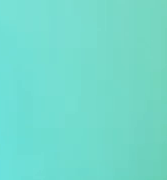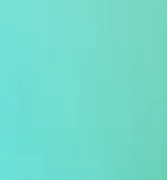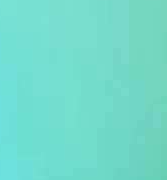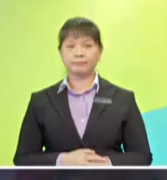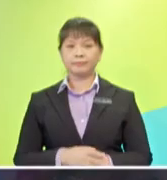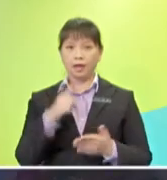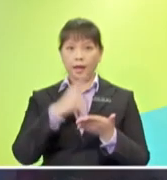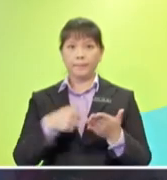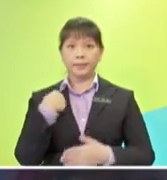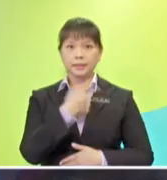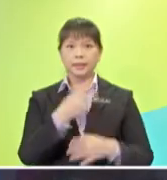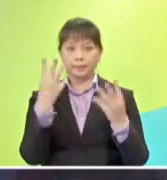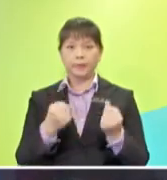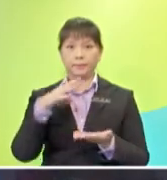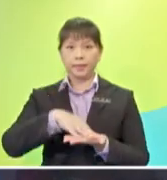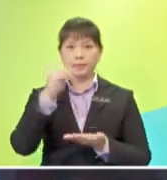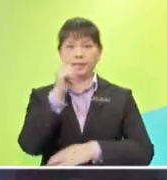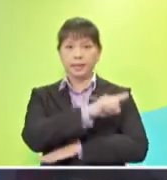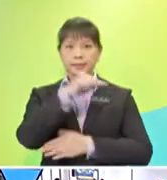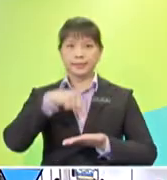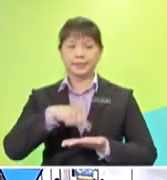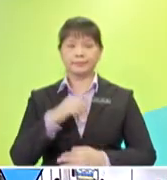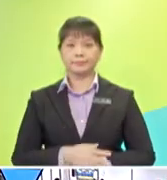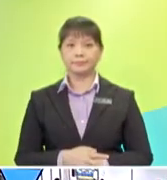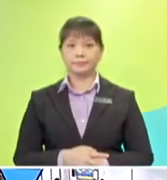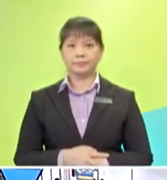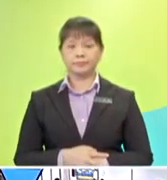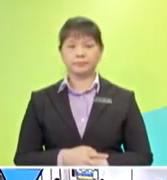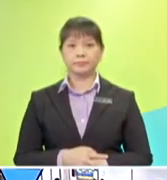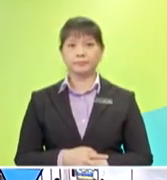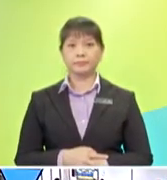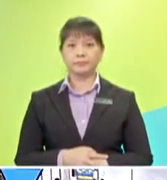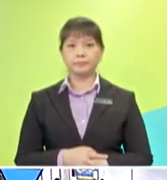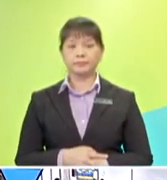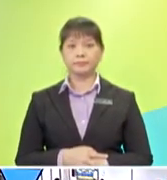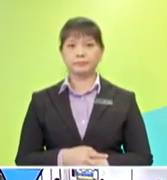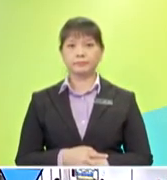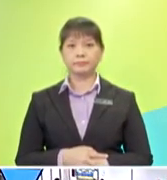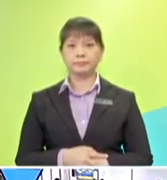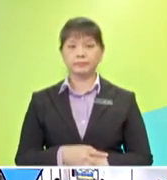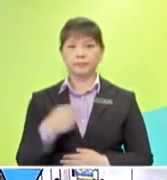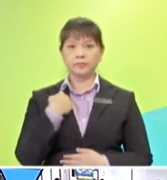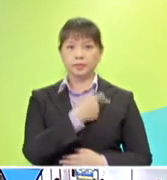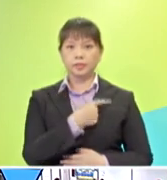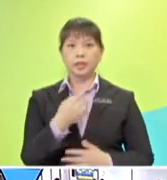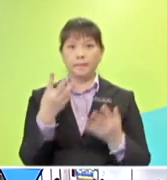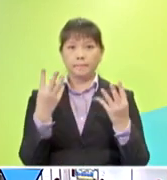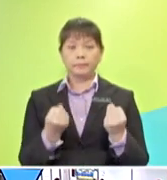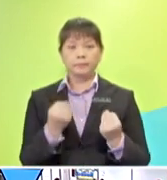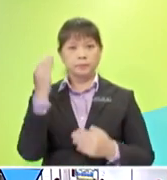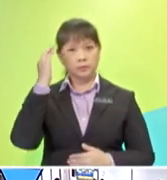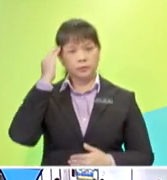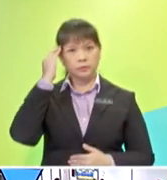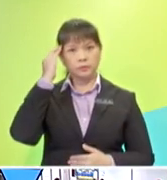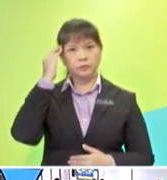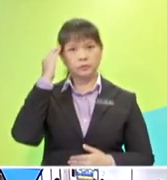belajar hari ini Oke apa yang kita belajar hari ini ialah kita tidak tahu